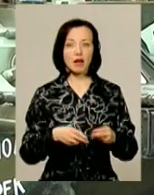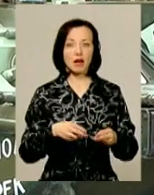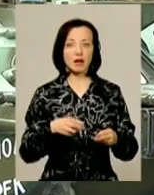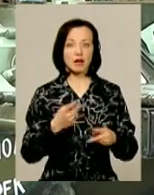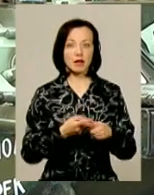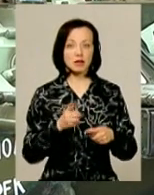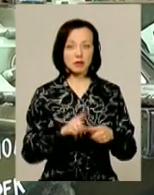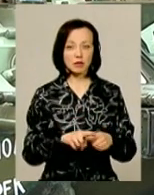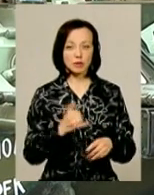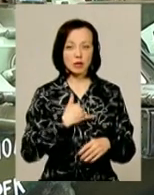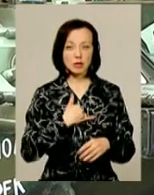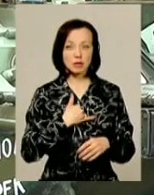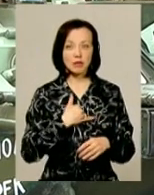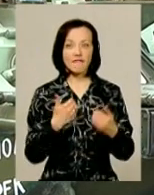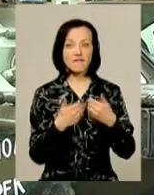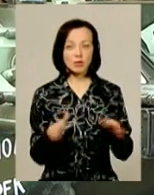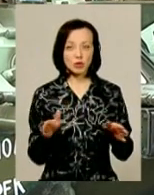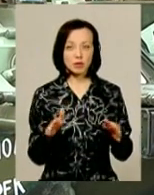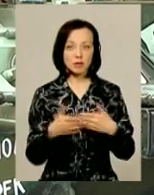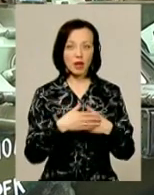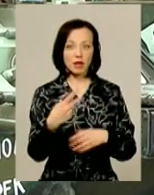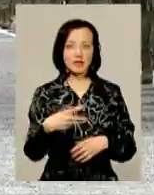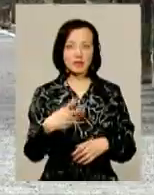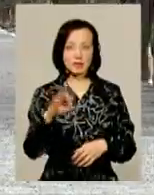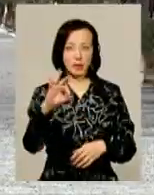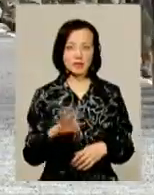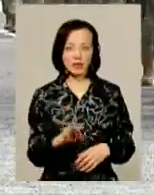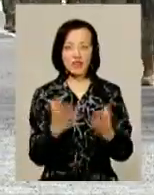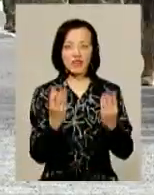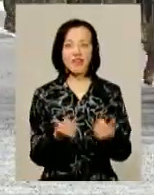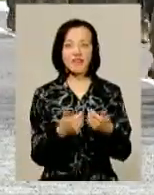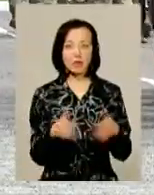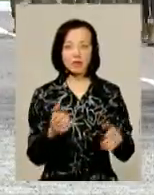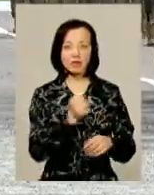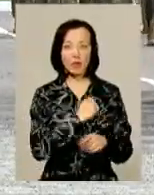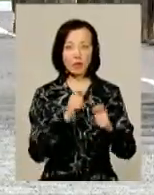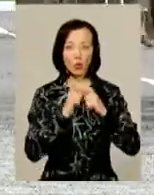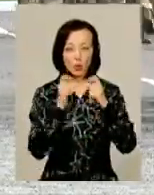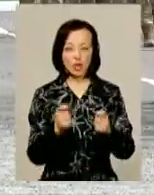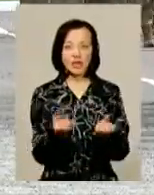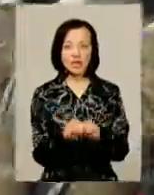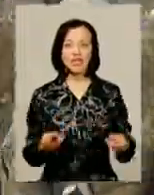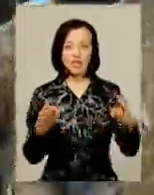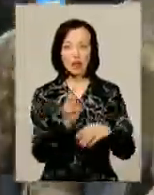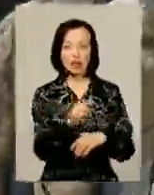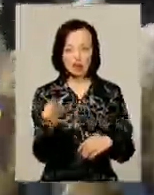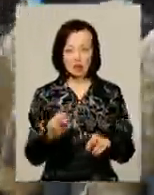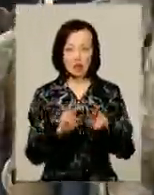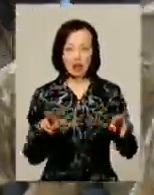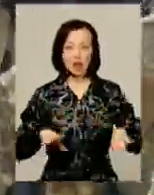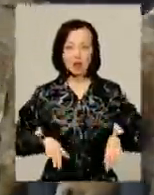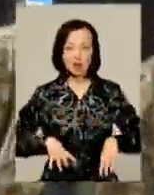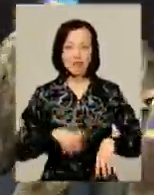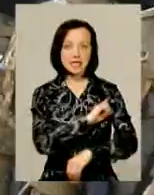результату. У нас пришло к выпуску порядка 20%. У день випуску військовим вручили сертифікати. Тепер вони вже як інструктори